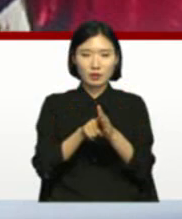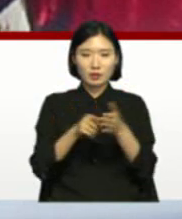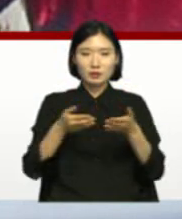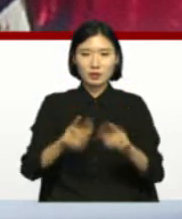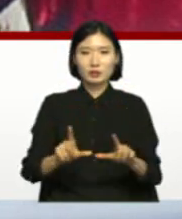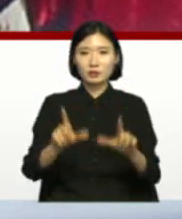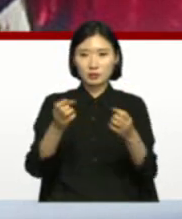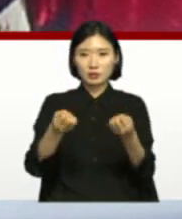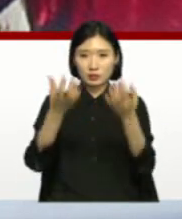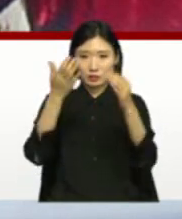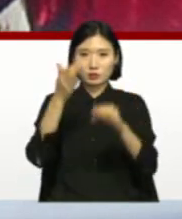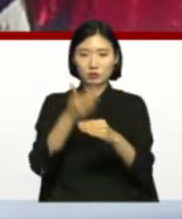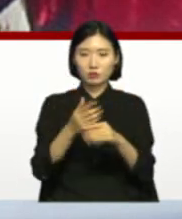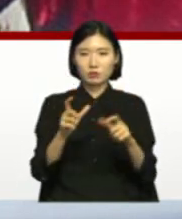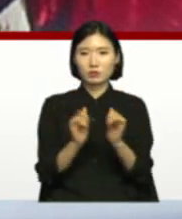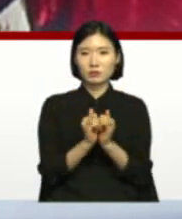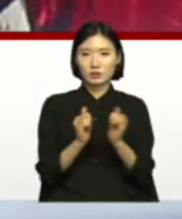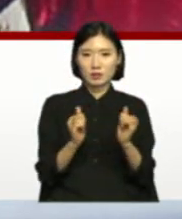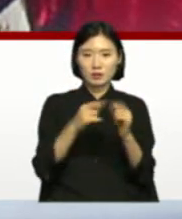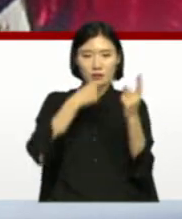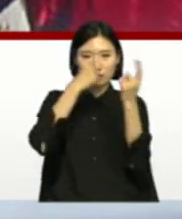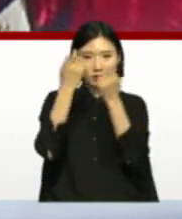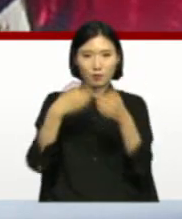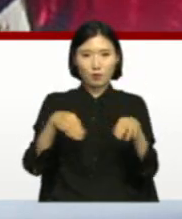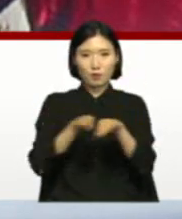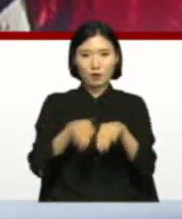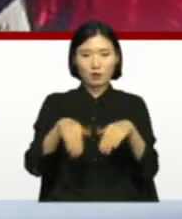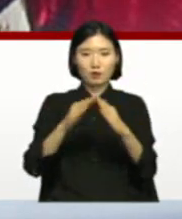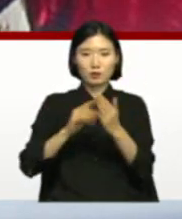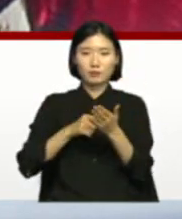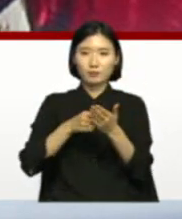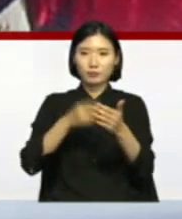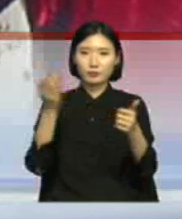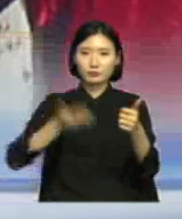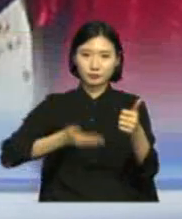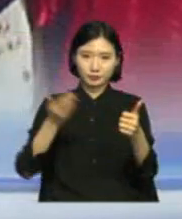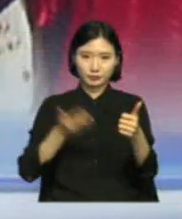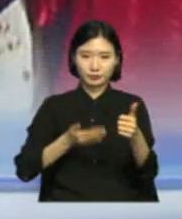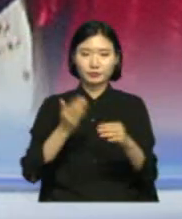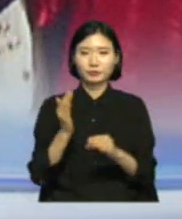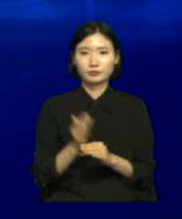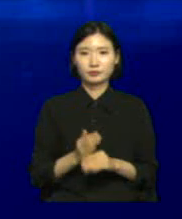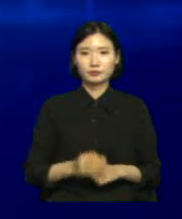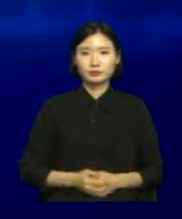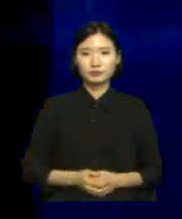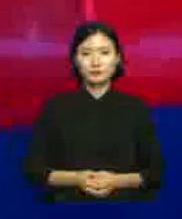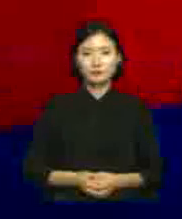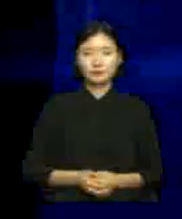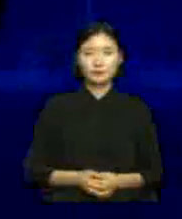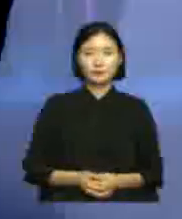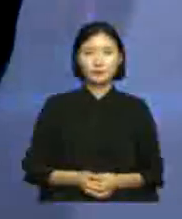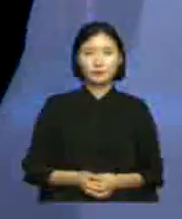있습니다 함께 지역 주민들은 기념관 건립 또 촉구하고 있습니다 지역 - 잡니다